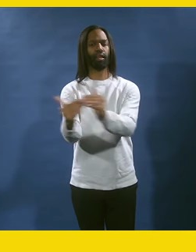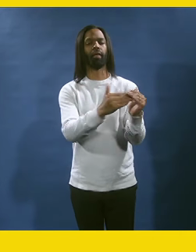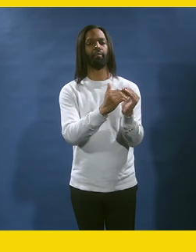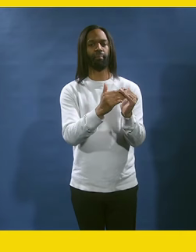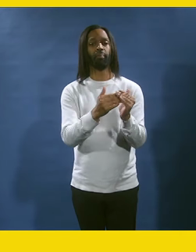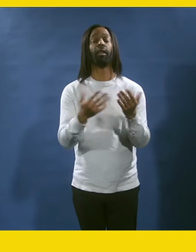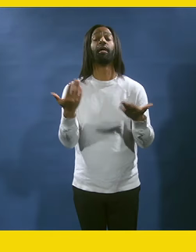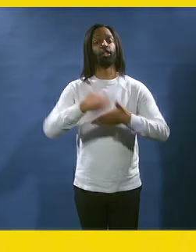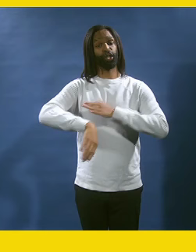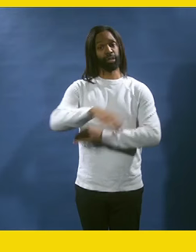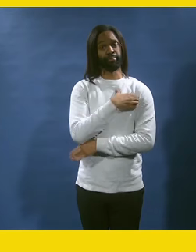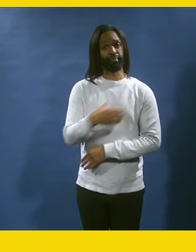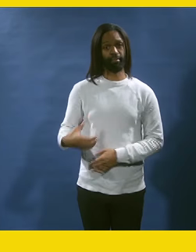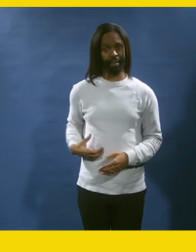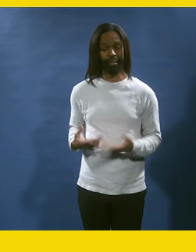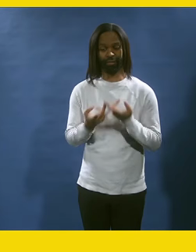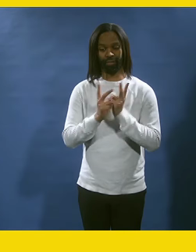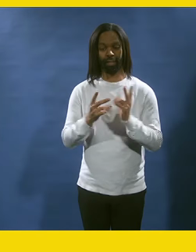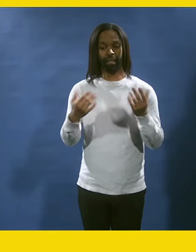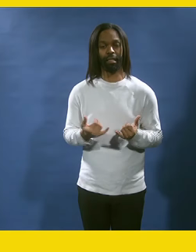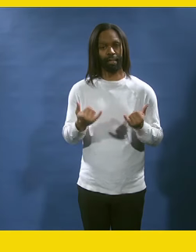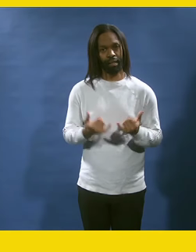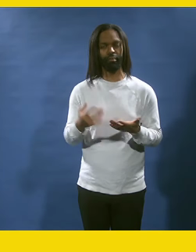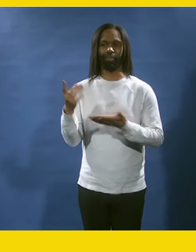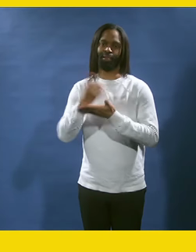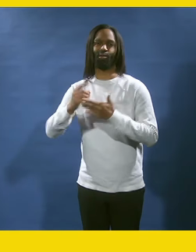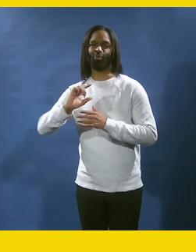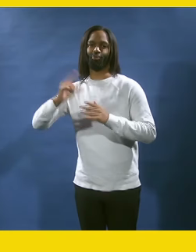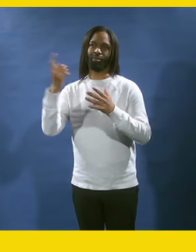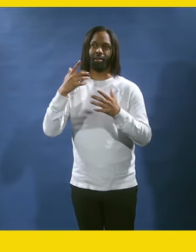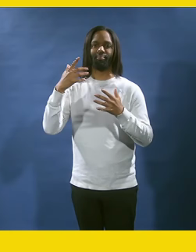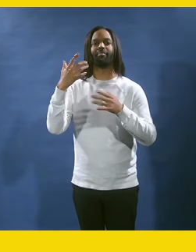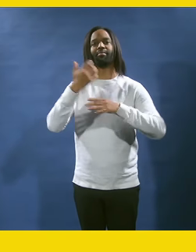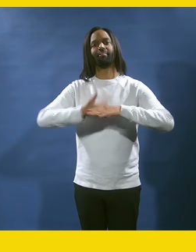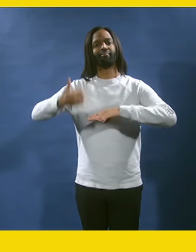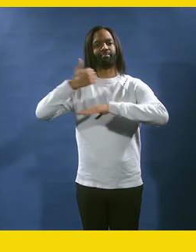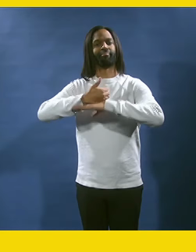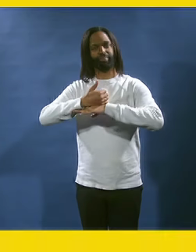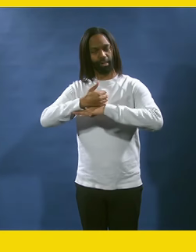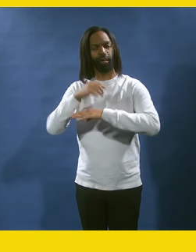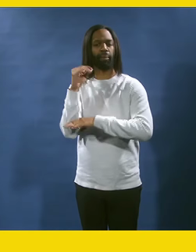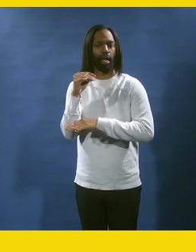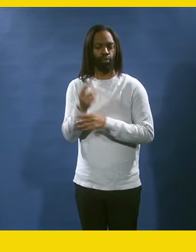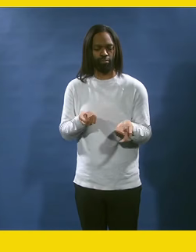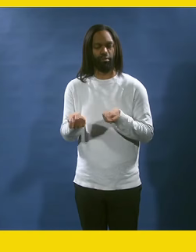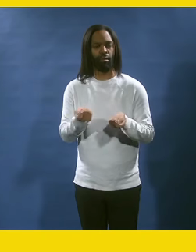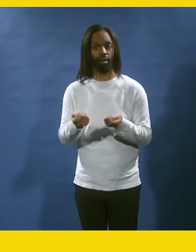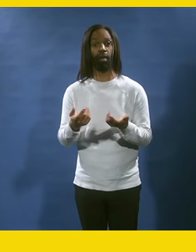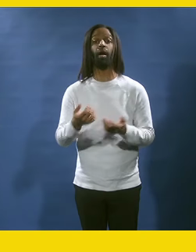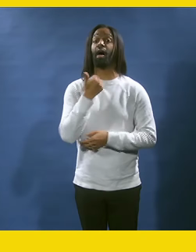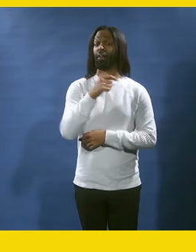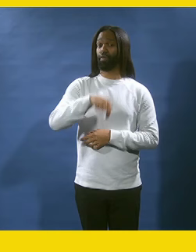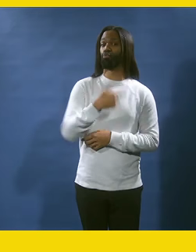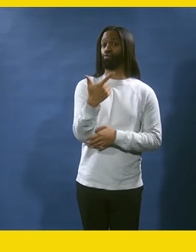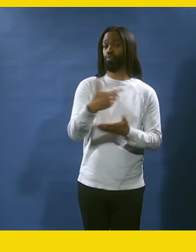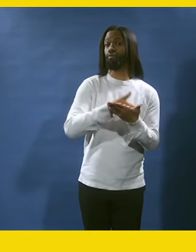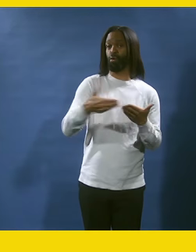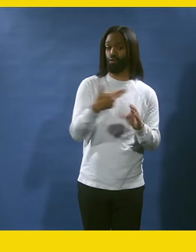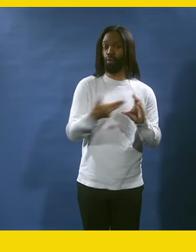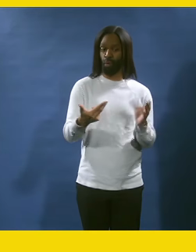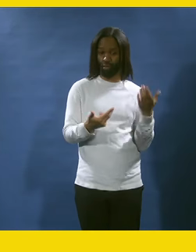collectivité, deuxième employeur du département, nous consacrons 1,2 million d'euros au rééquilibrage